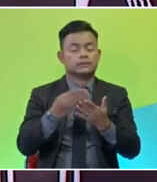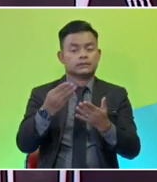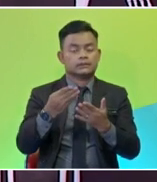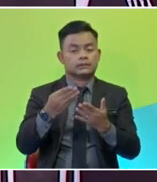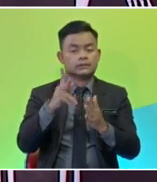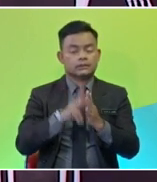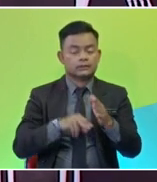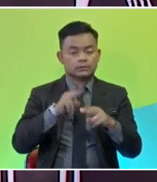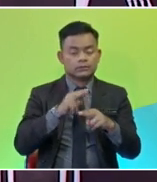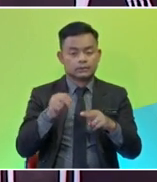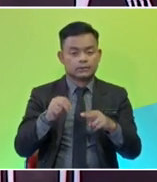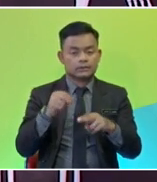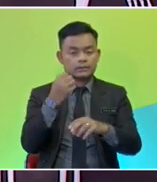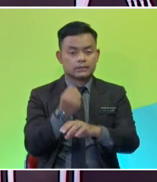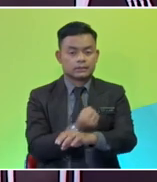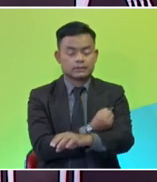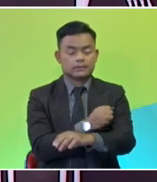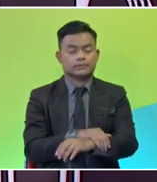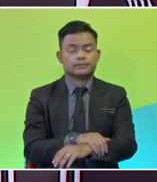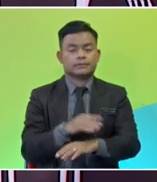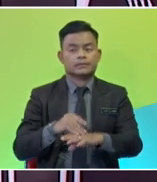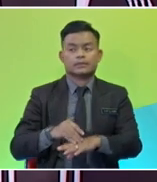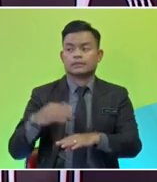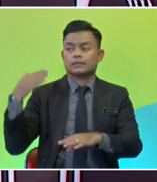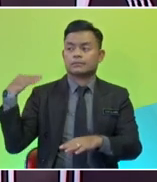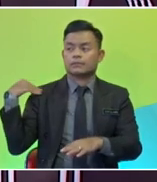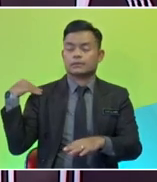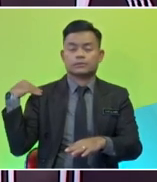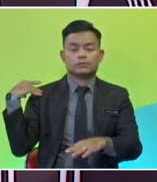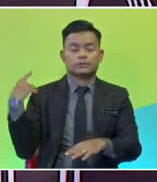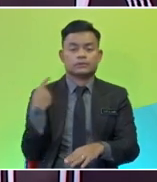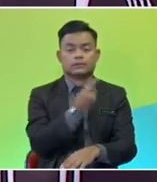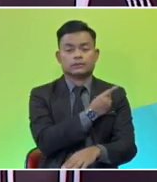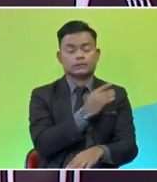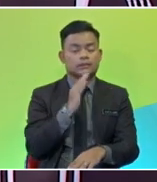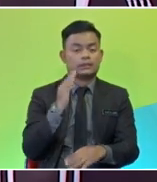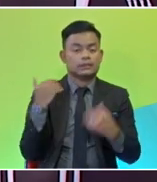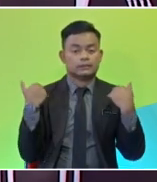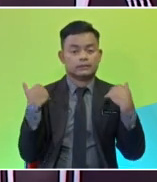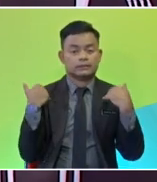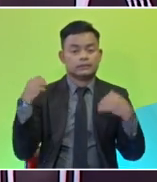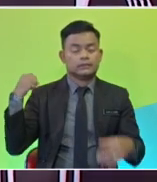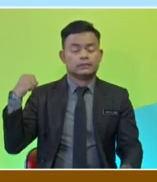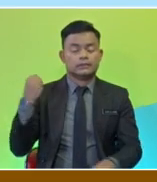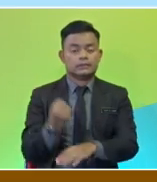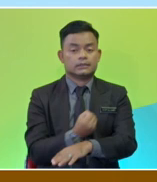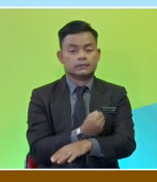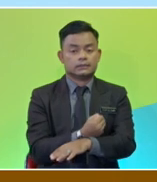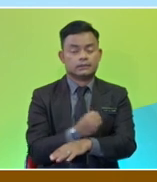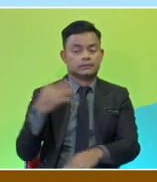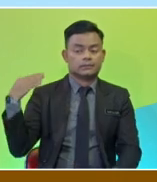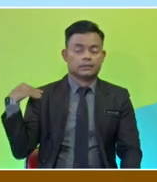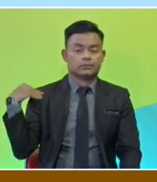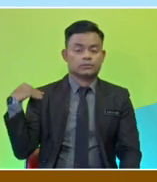sendi Oke di bahu kita ini ada sendi tulang bahu Lepas itu kita ada sendi tulang